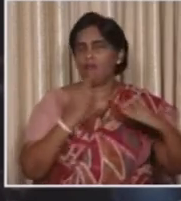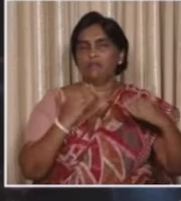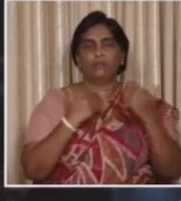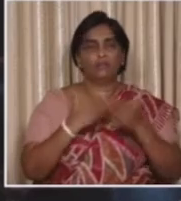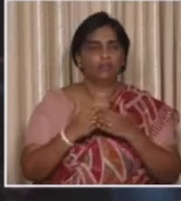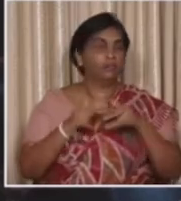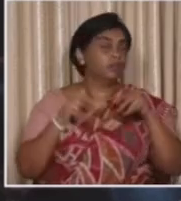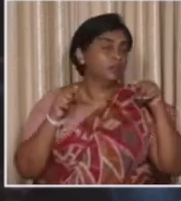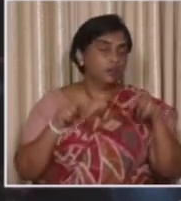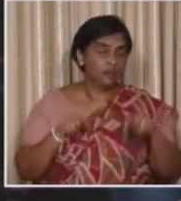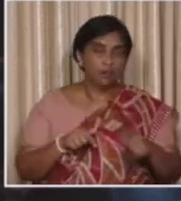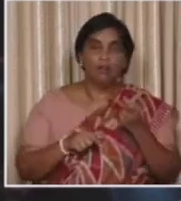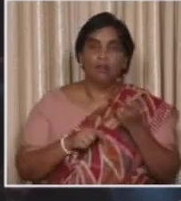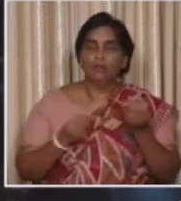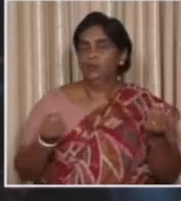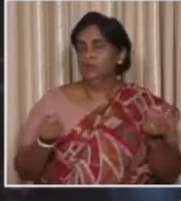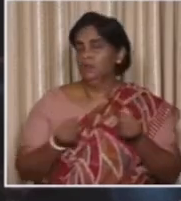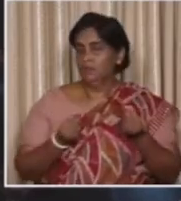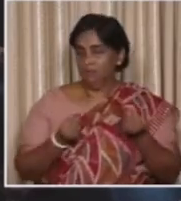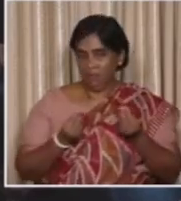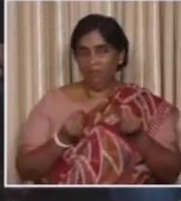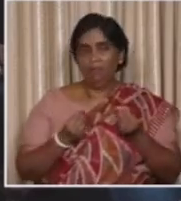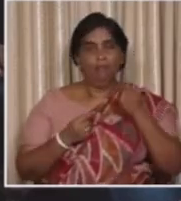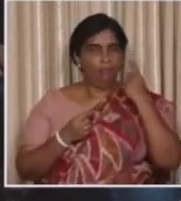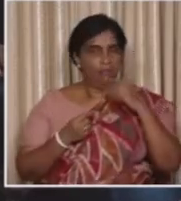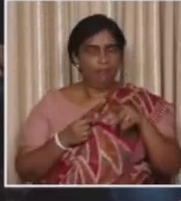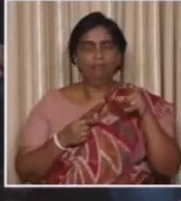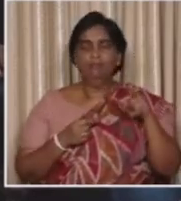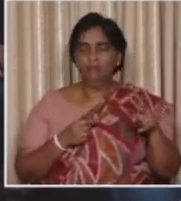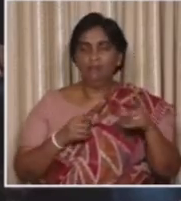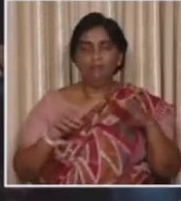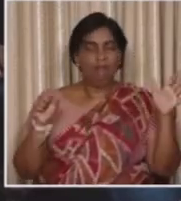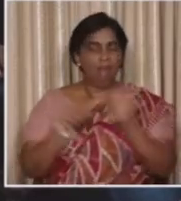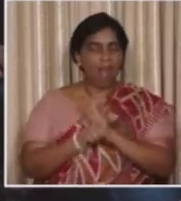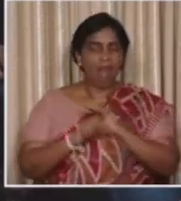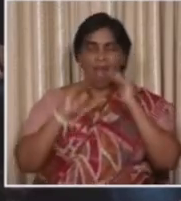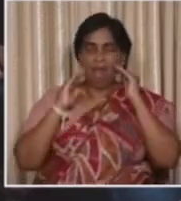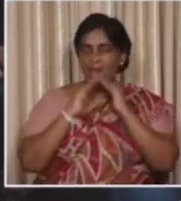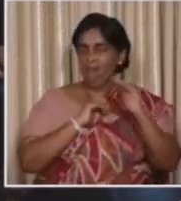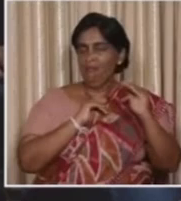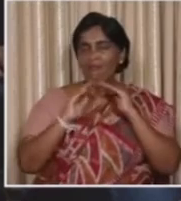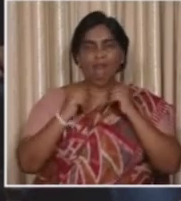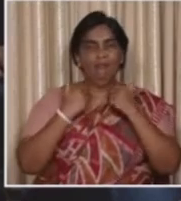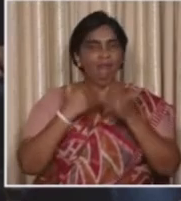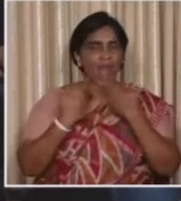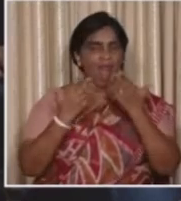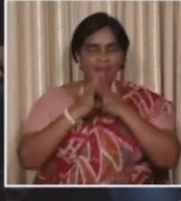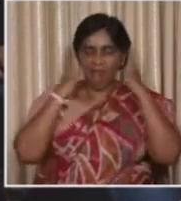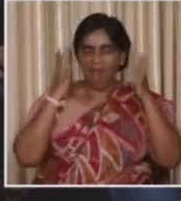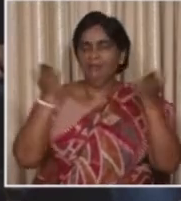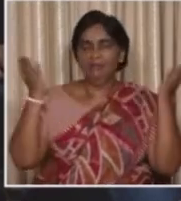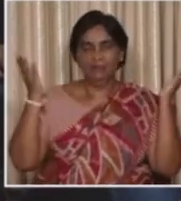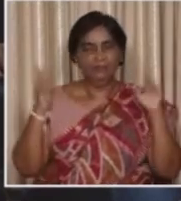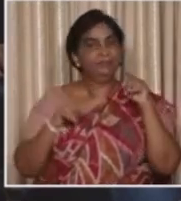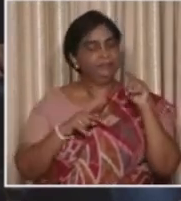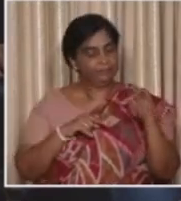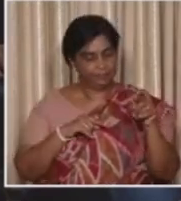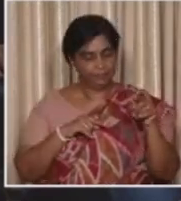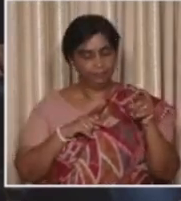එතුර දැන් ඒ මුදල මදි. ඒ නිසාම අංග සම්පූර්ණ නිවාහනක් හදාගන්න බැරි වෙච්ච තැන් ගොඩක් තියෙනවා.